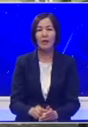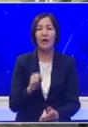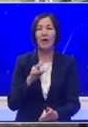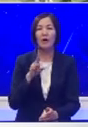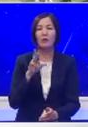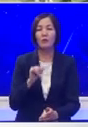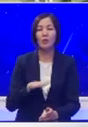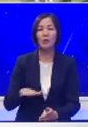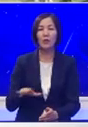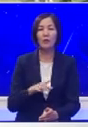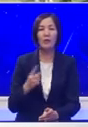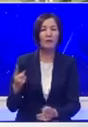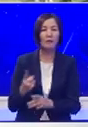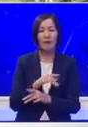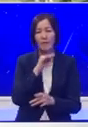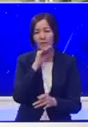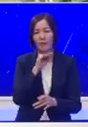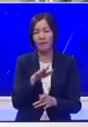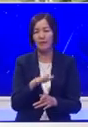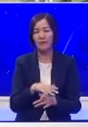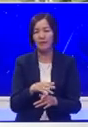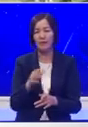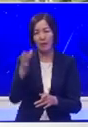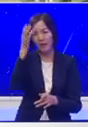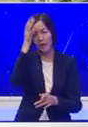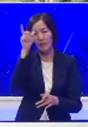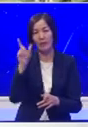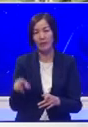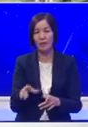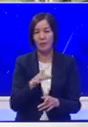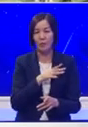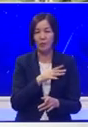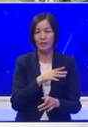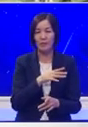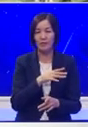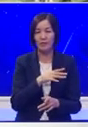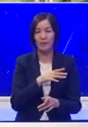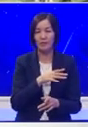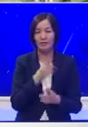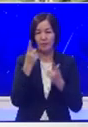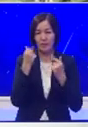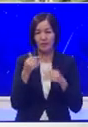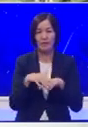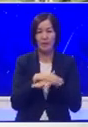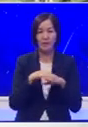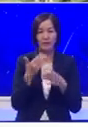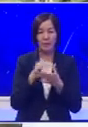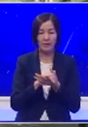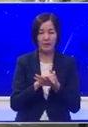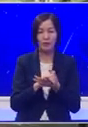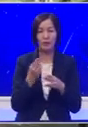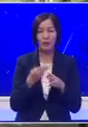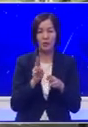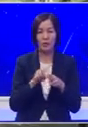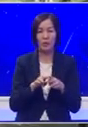ауданынан шыққан алғашқы академик, Ақсу ауданынан шыққан алғашқы білімді азамат деп біледі елдің бәрі, солай таниды. Сондықтан